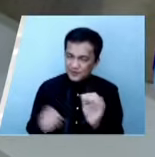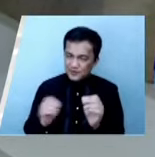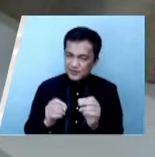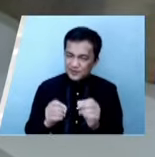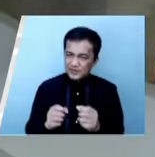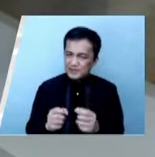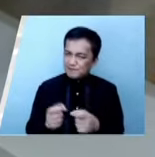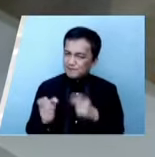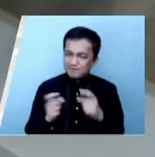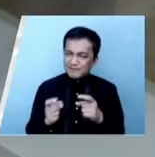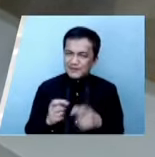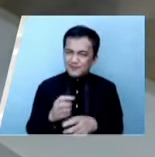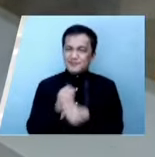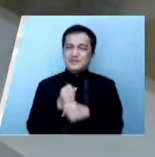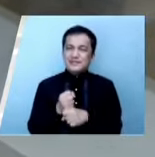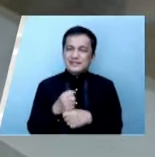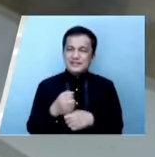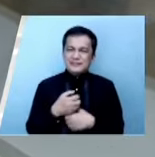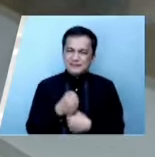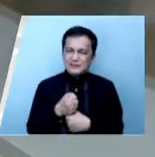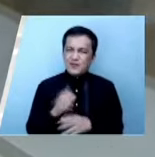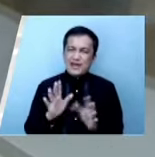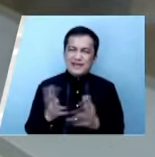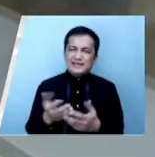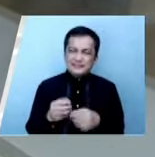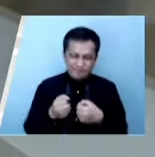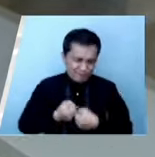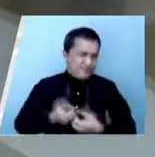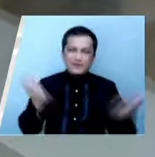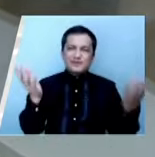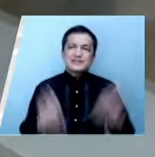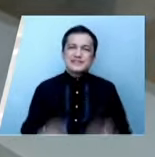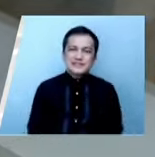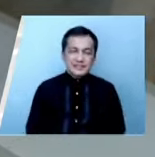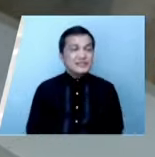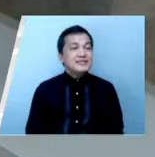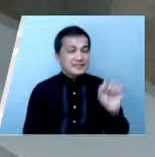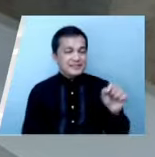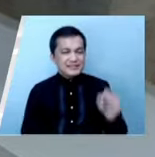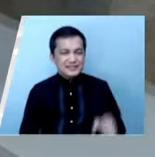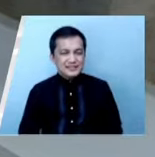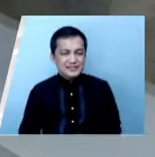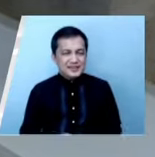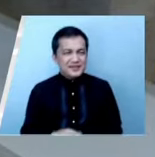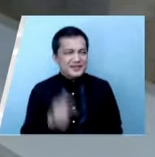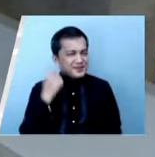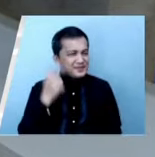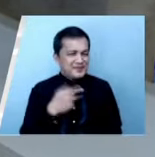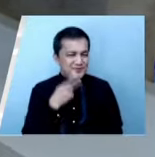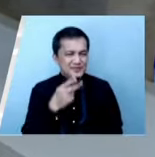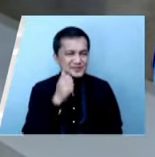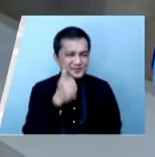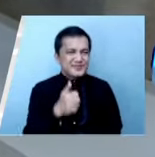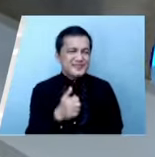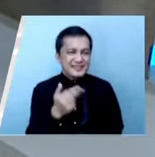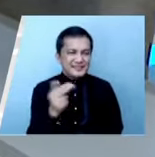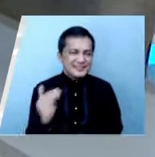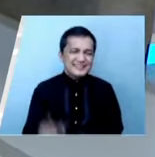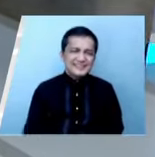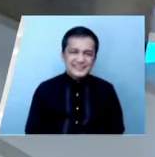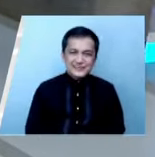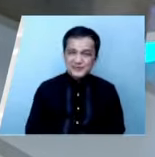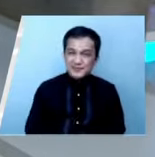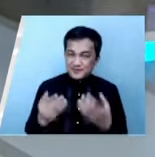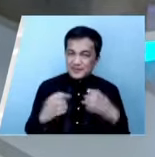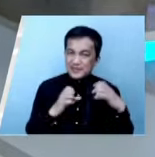Yes! Abangan natin yan bukas. Excited! Abangan niyo pang aking golden voice tomorrow. That's right. Exciting times ahead, mga kapuso.